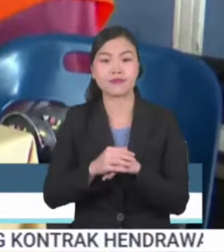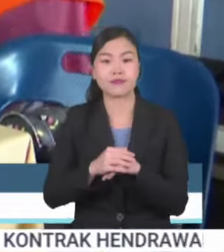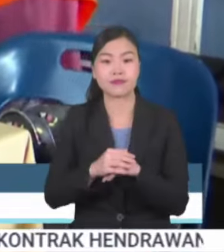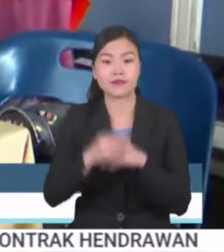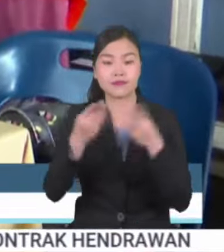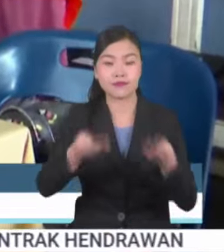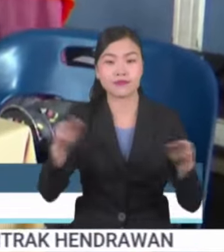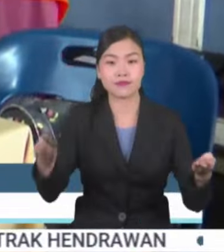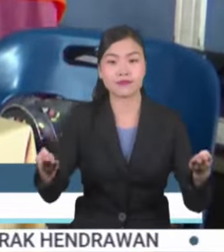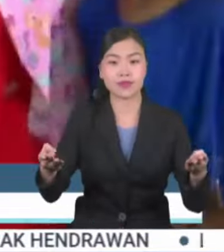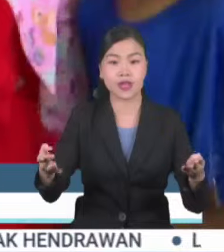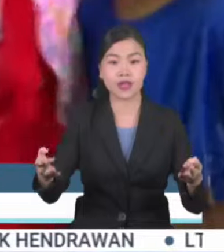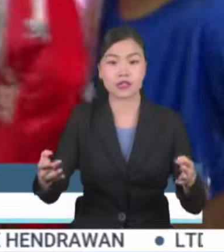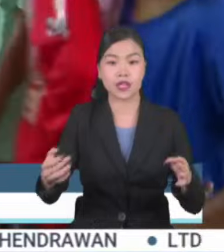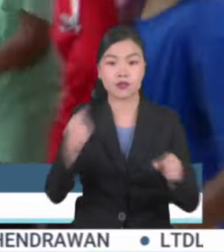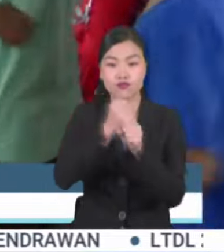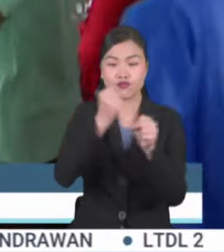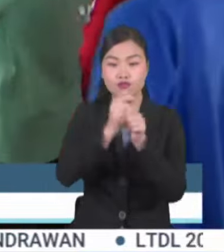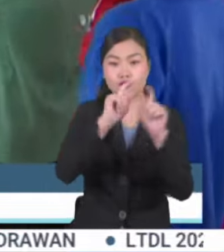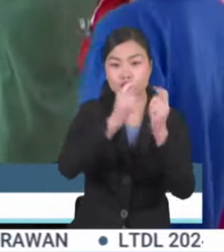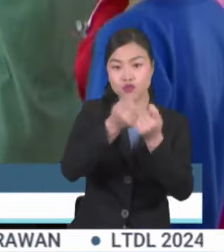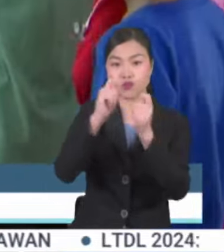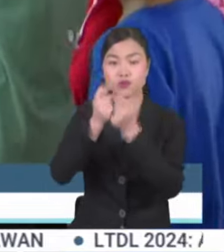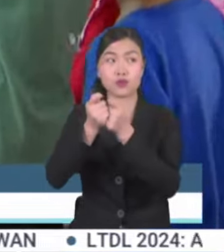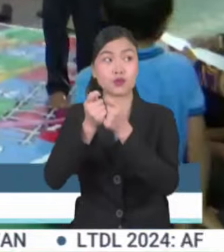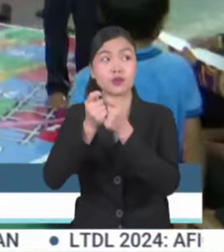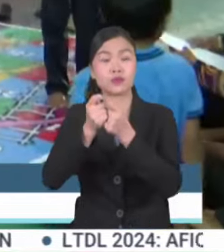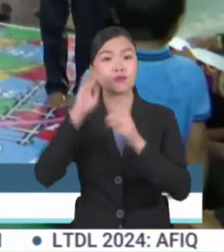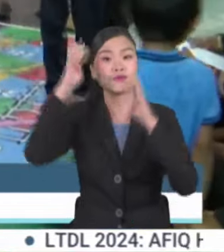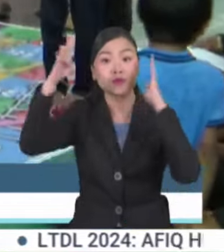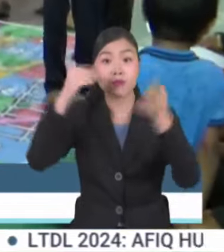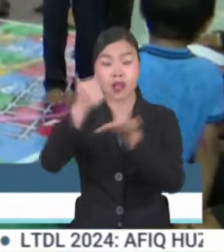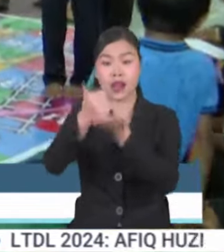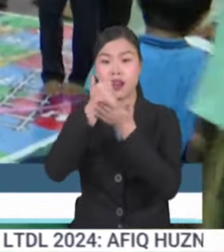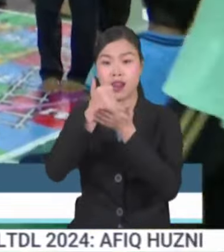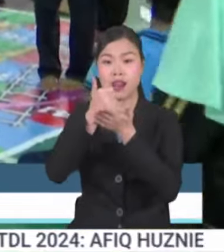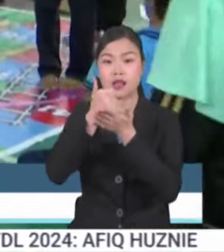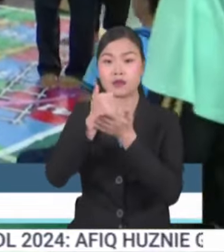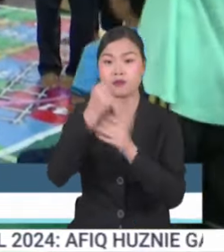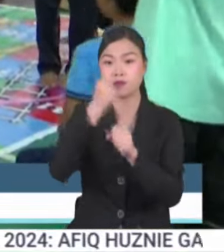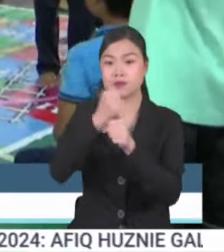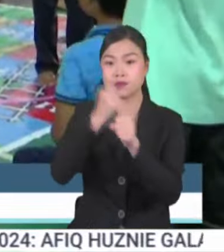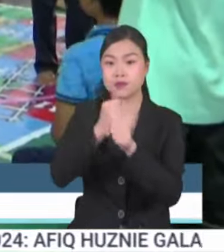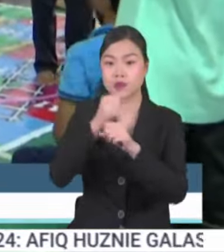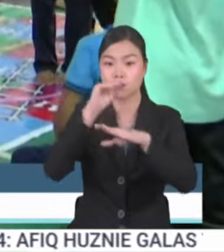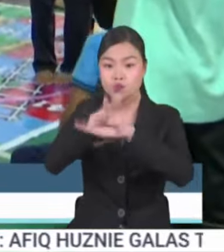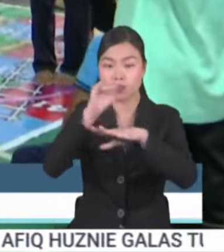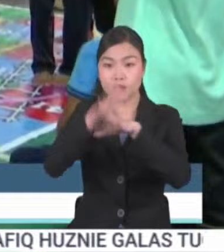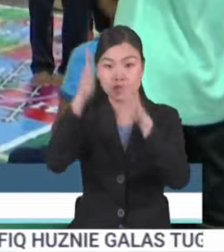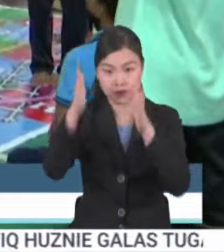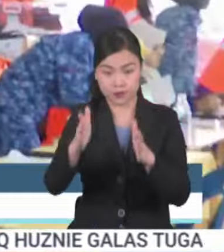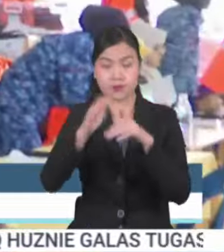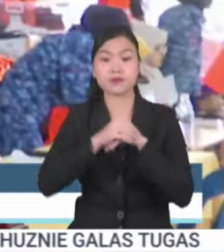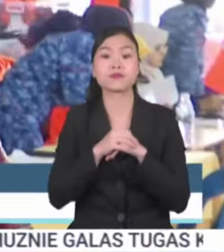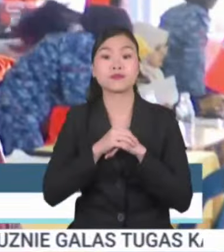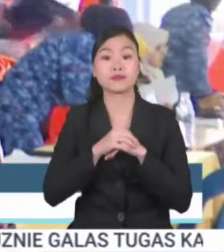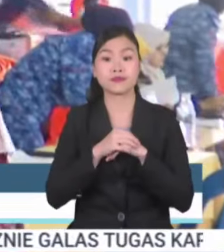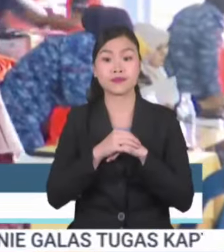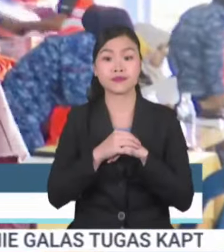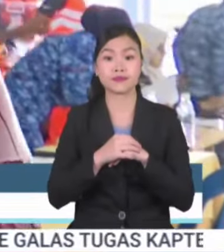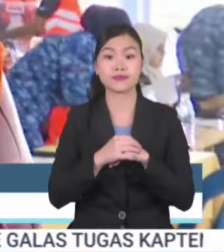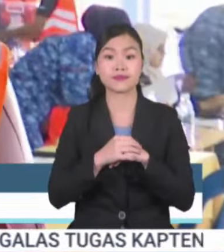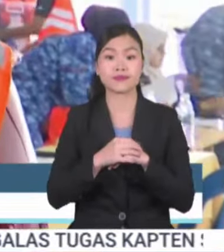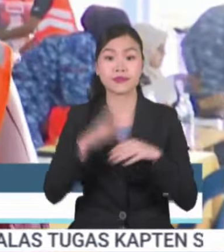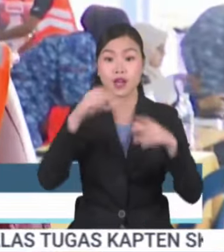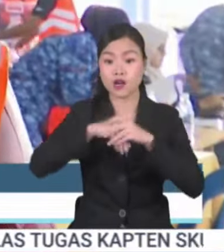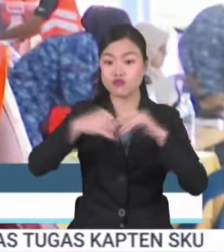peralatan hasil kerja kumpulan inovatif dan kreatif banyak membantu memudahkan tugasan kaunselor. Okay, so dalam